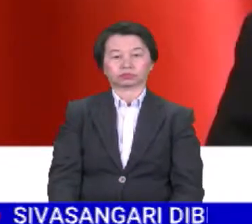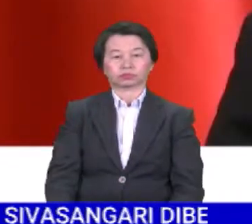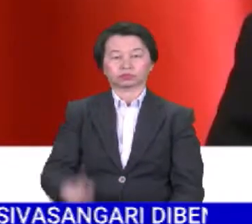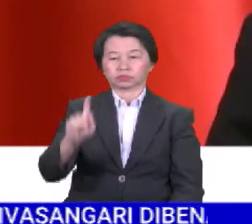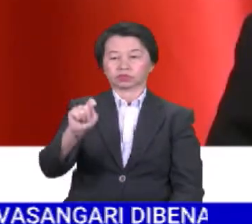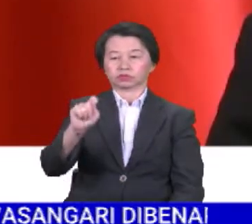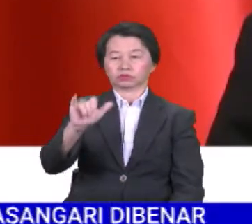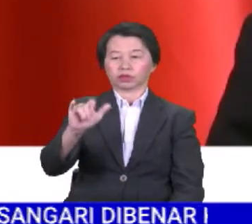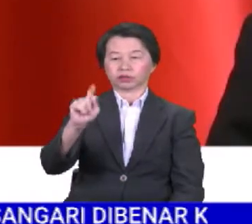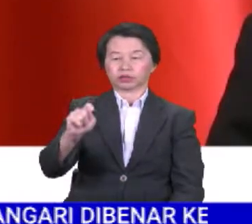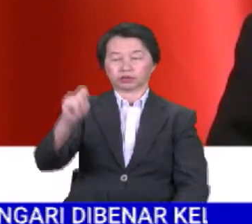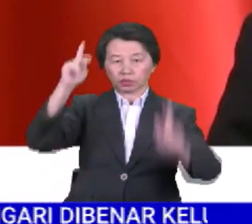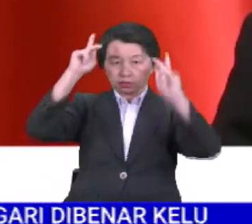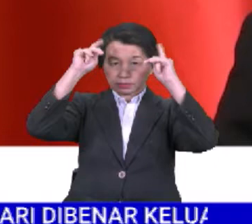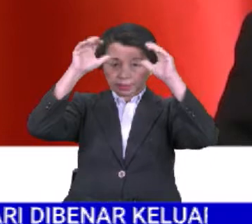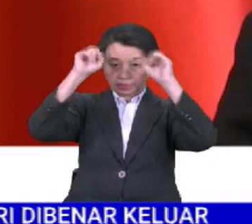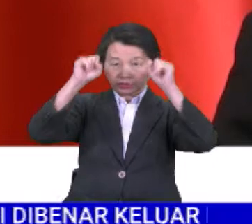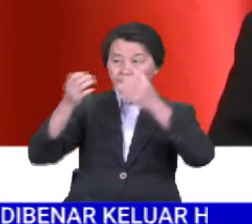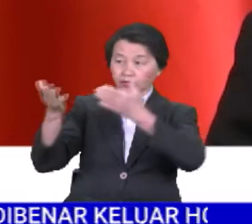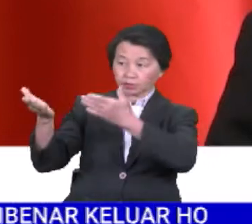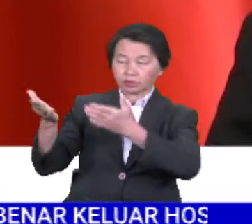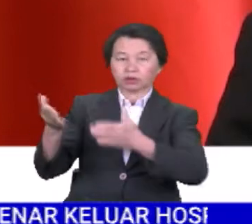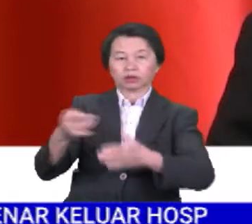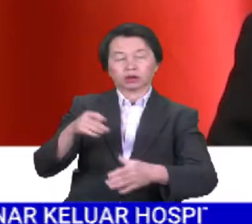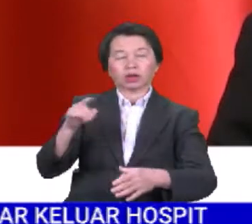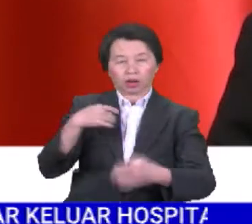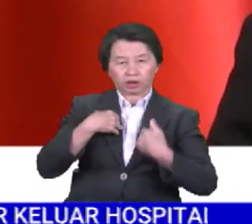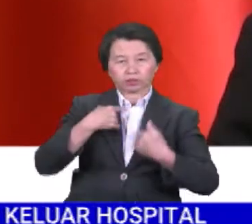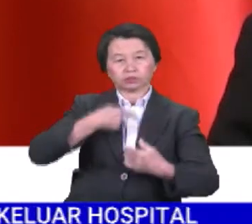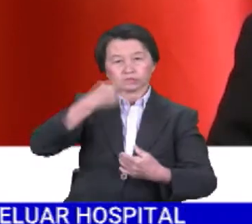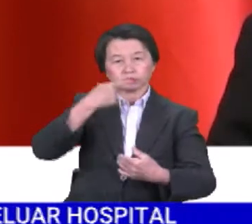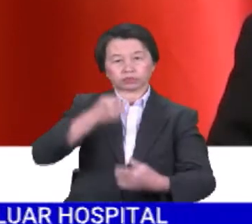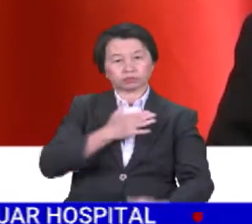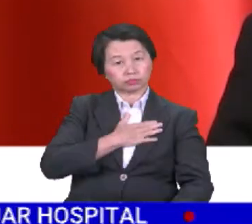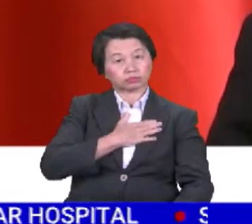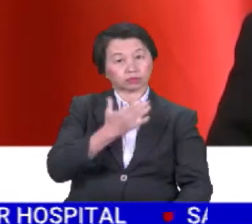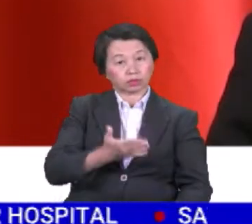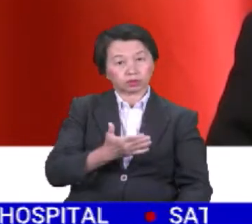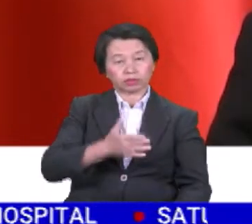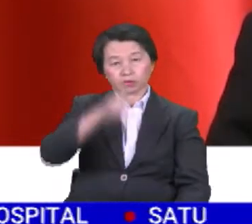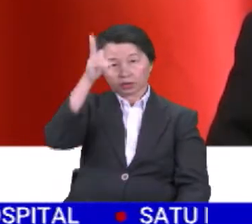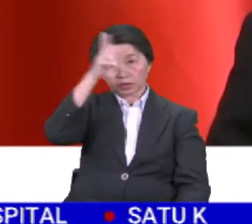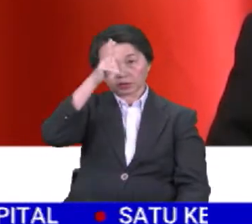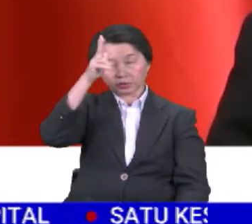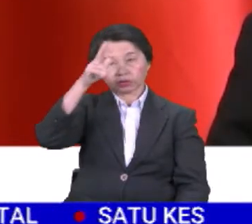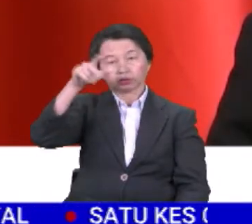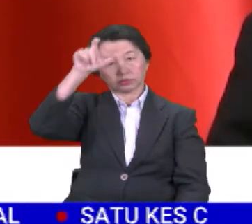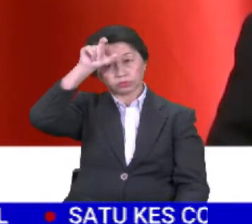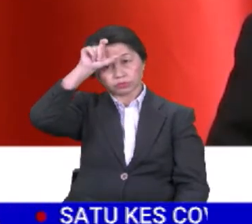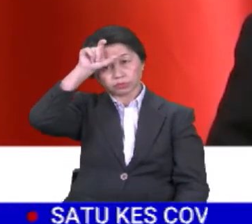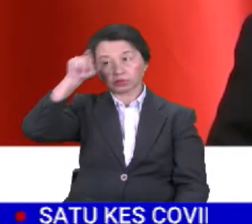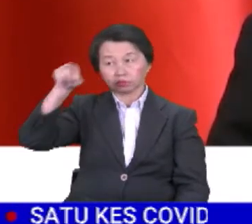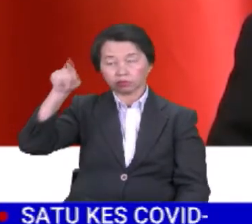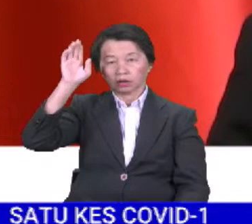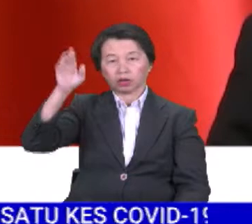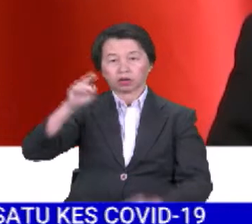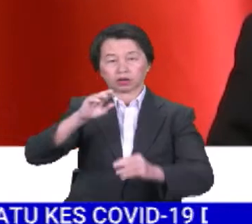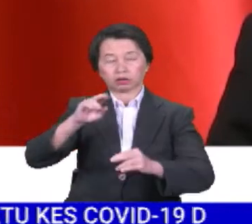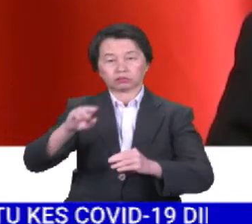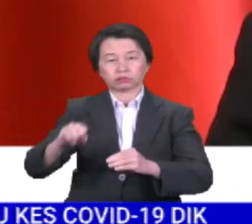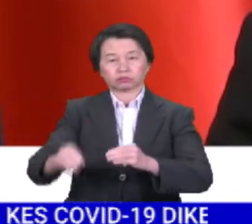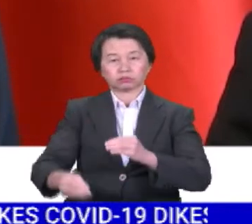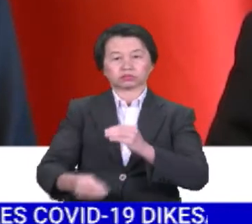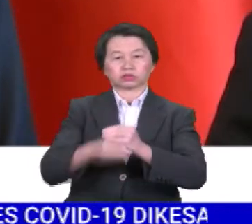TYT Presiden juga menyatakan komitmen bahawa kerajaan Turki akan menambahkan